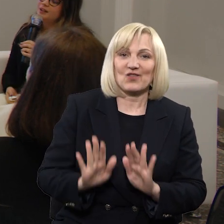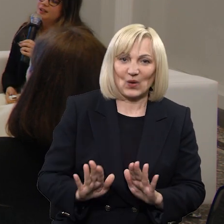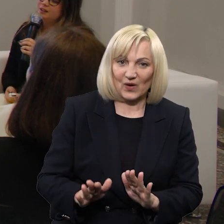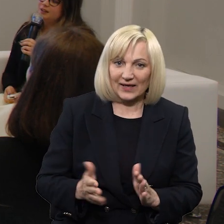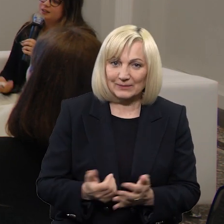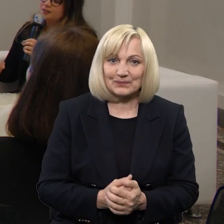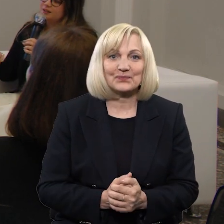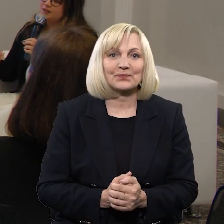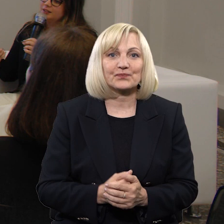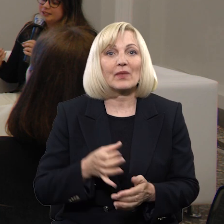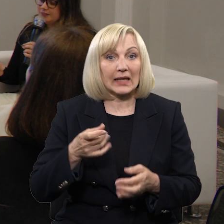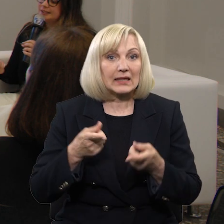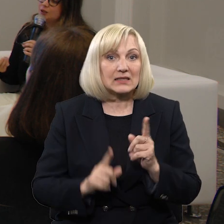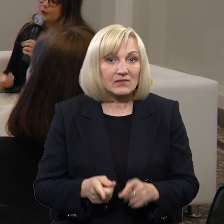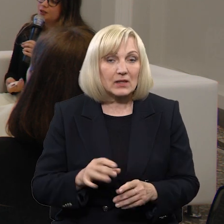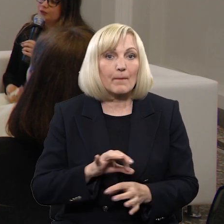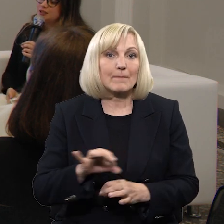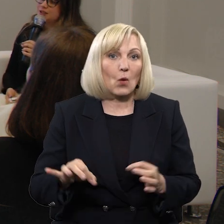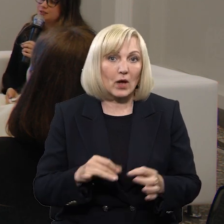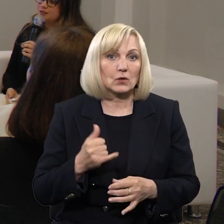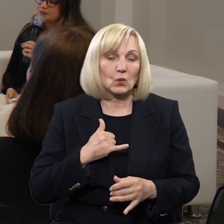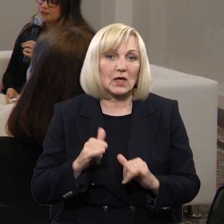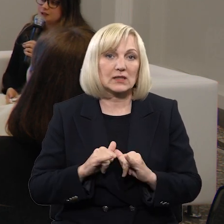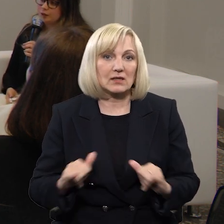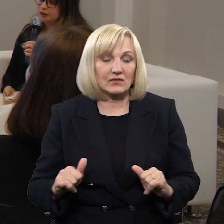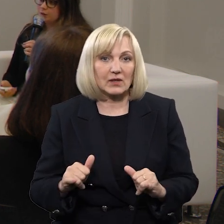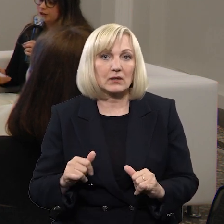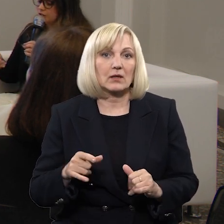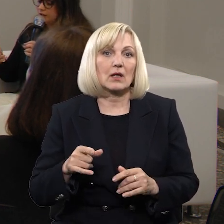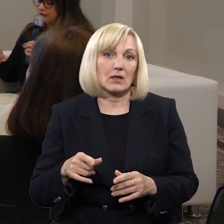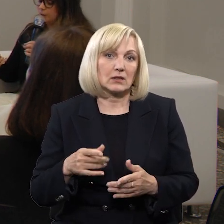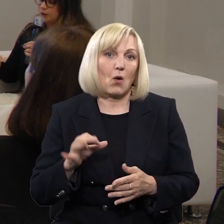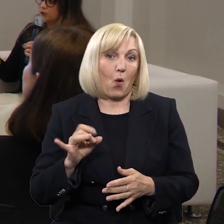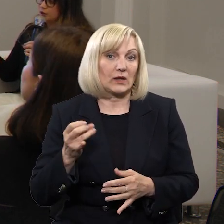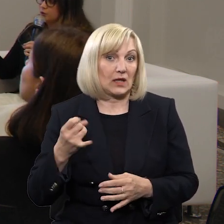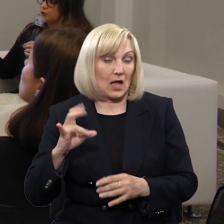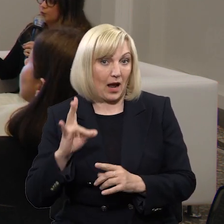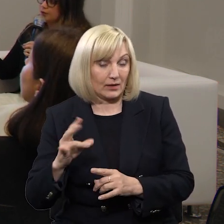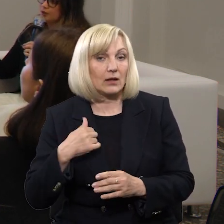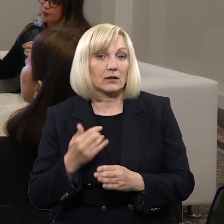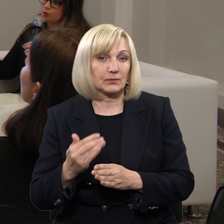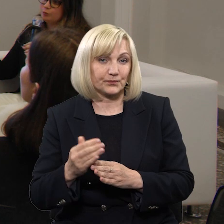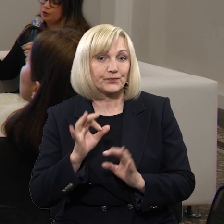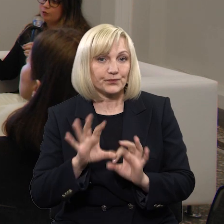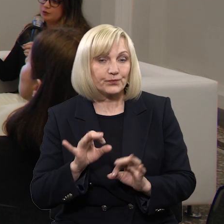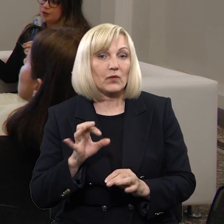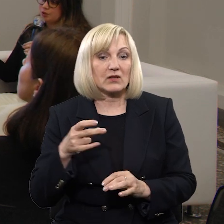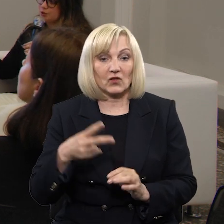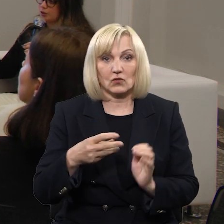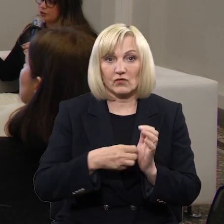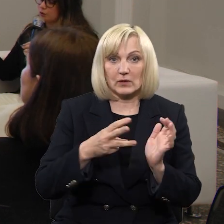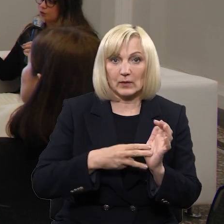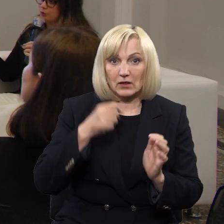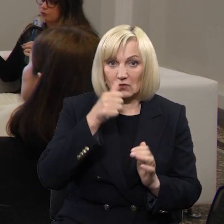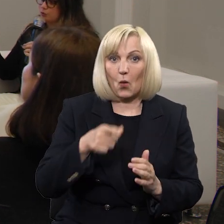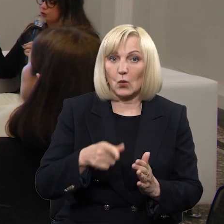только и действительно проект у нас развился из проекта Эрмитаж онлайн я про него Расскажу чуть позднее подробнее но с